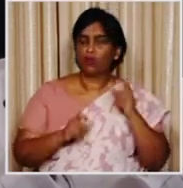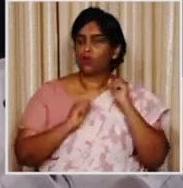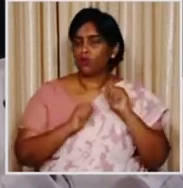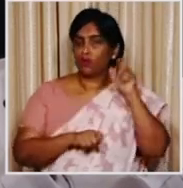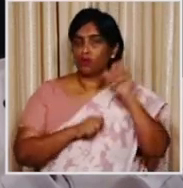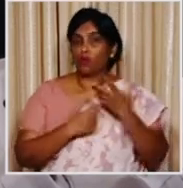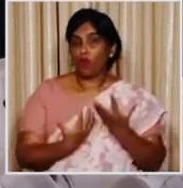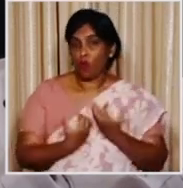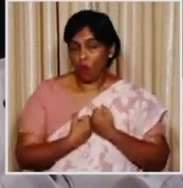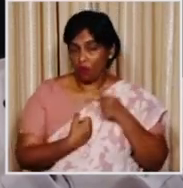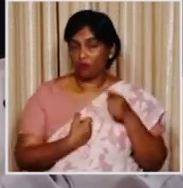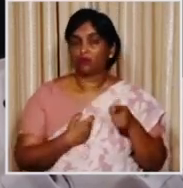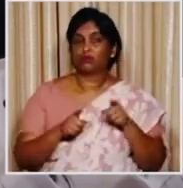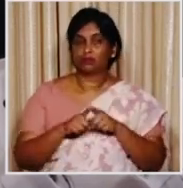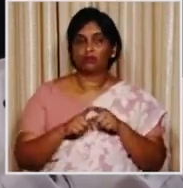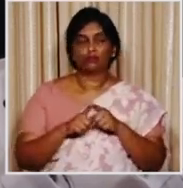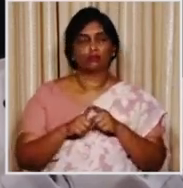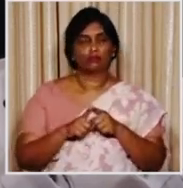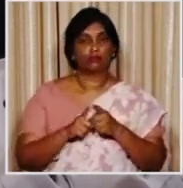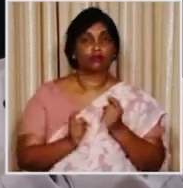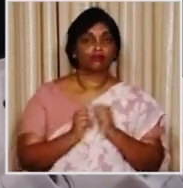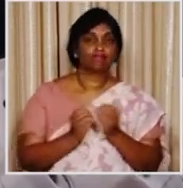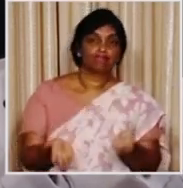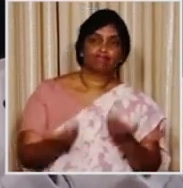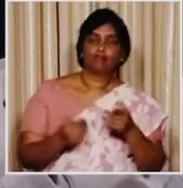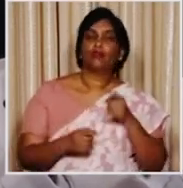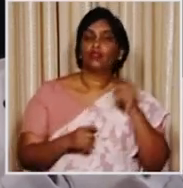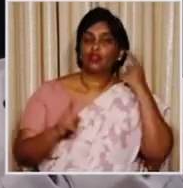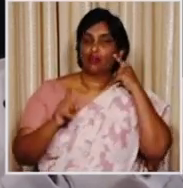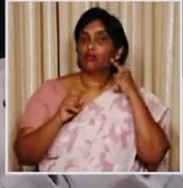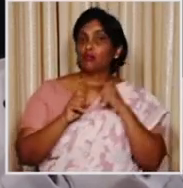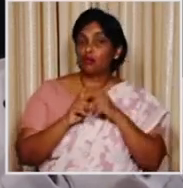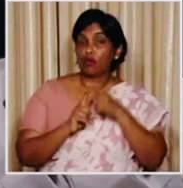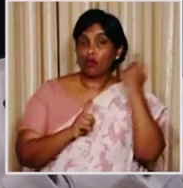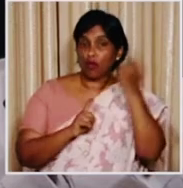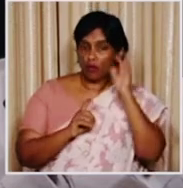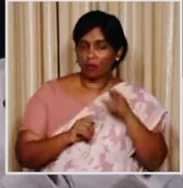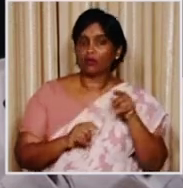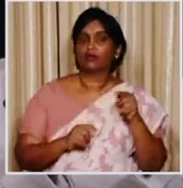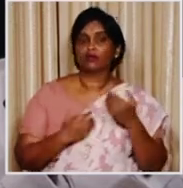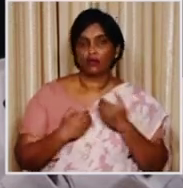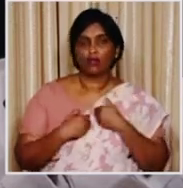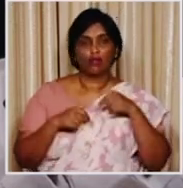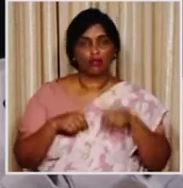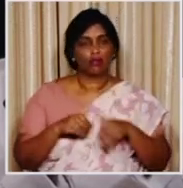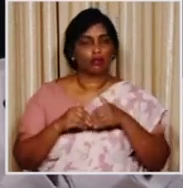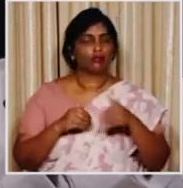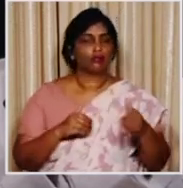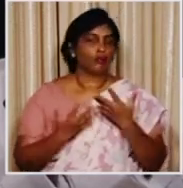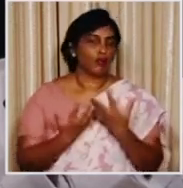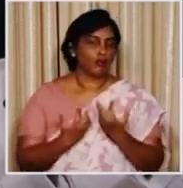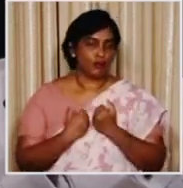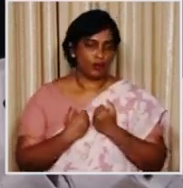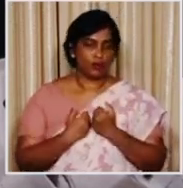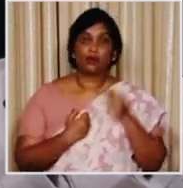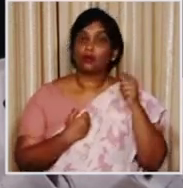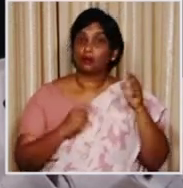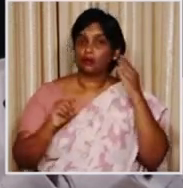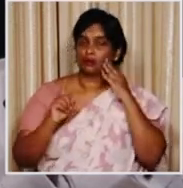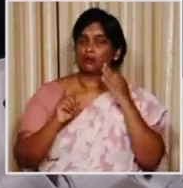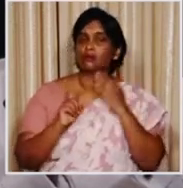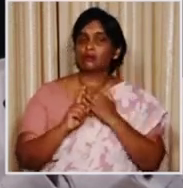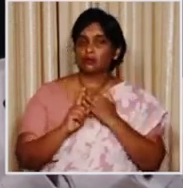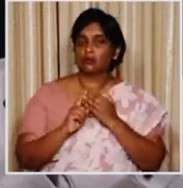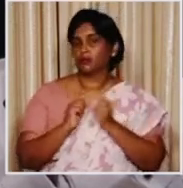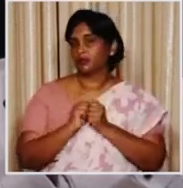මේක වොමනාවෙන් මේ දේවල් වලට අනුබල දුන්නේ කියන එක වෙන එක හොයන එක තමයි අපිට දැනට තියෙන අවශ්‍යතාවය ඒ පිළිබඳව